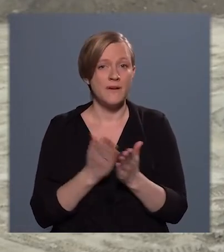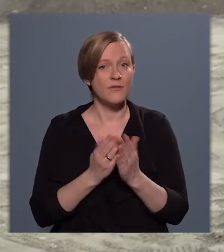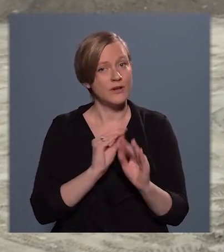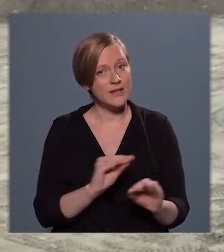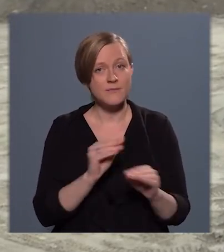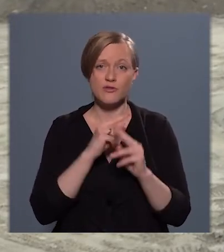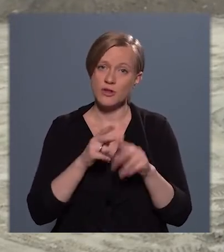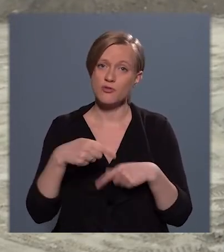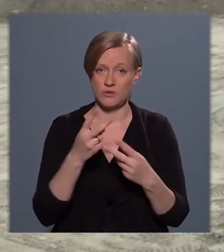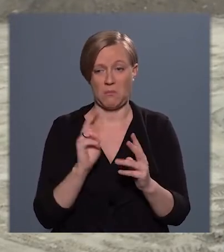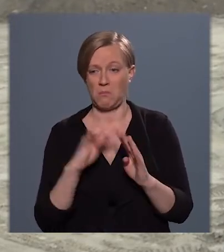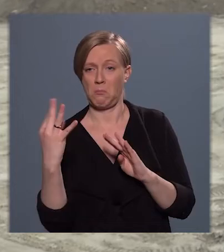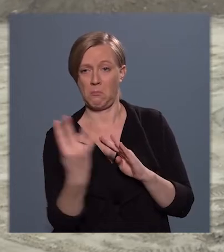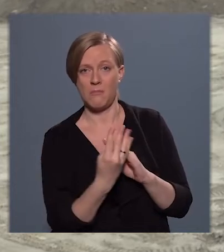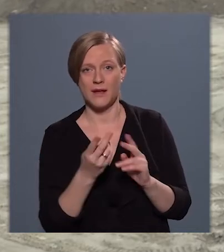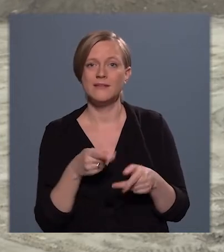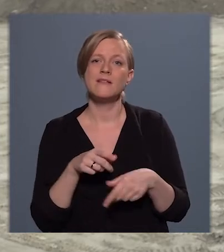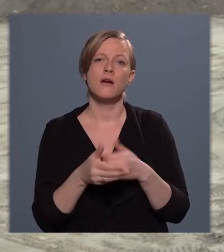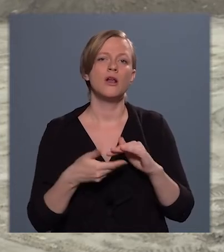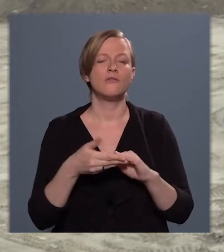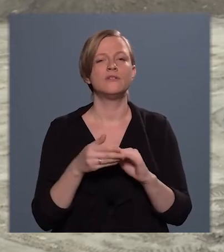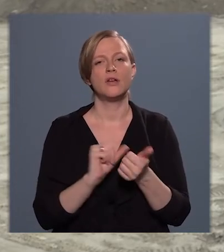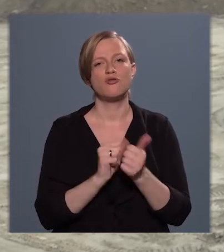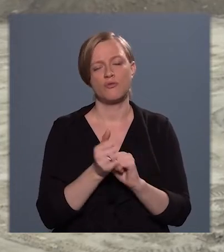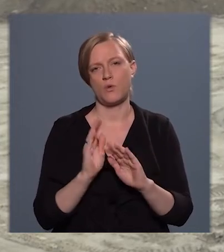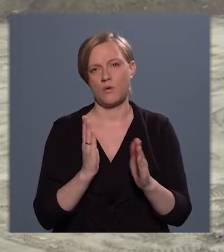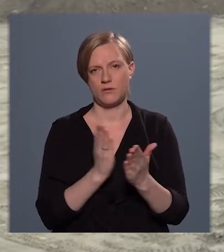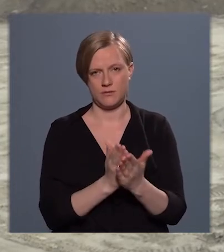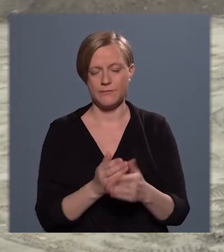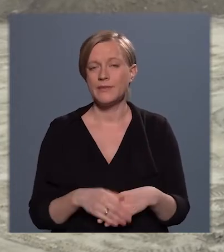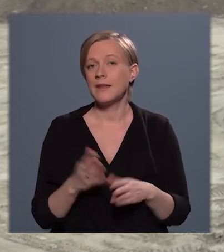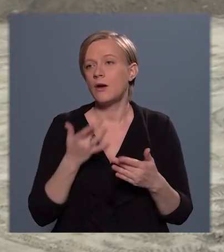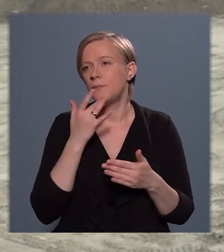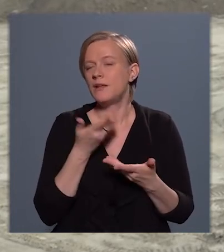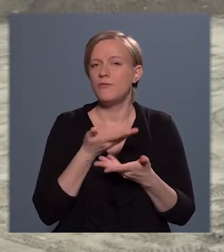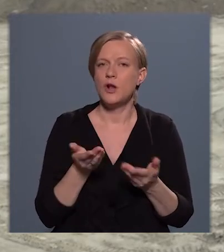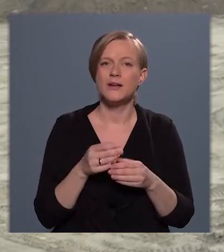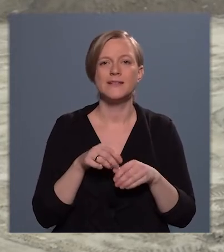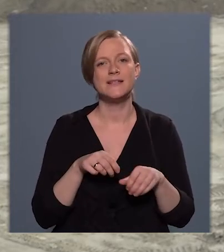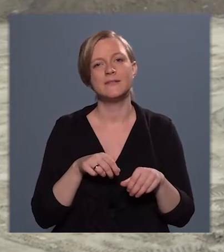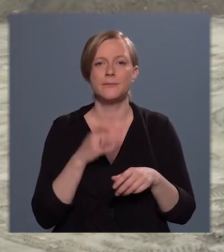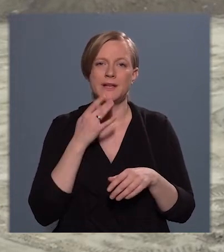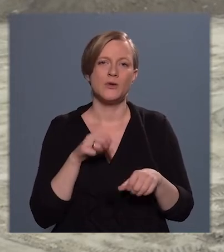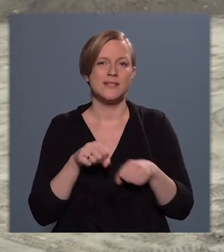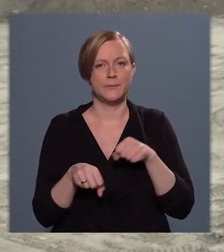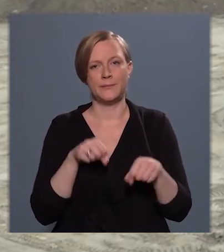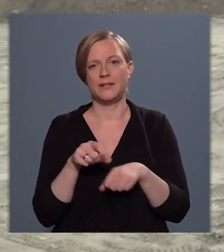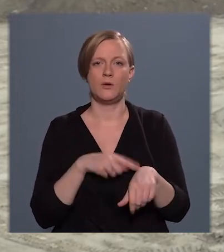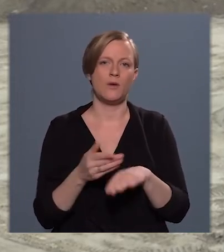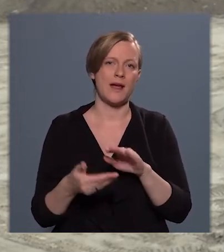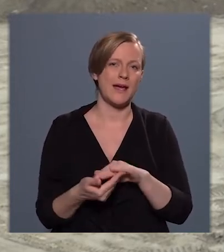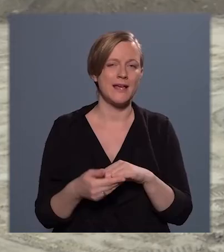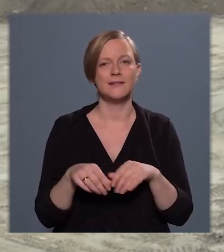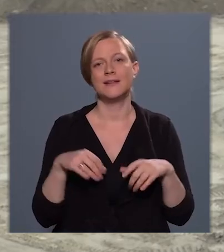pályán, de alapvetően ez egy sport létesítmény. De ha mondjuk valaki spinning órák helyett szeretne reggeli edzéssel a